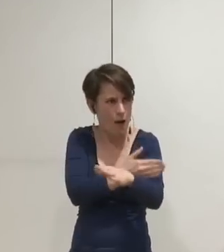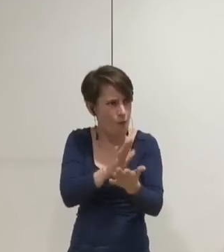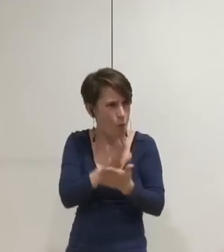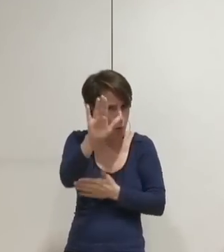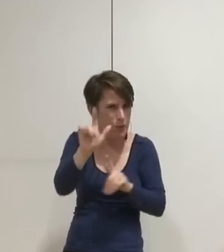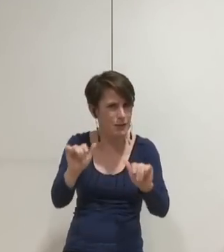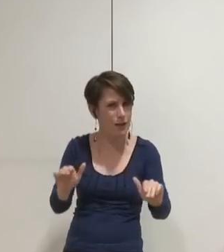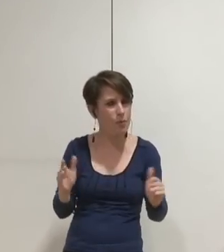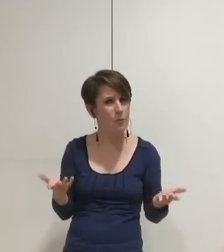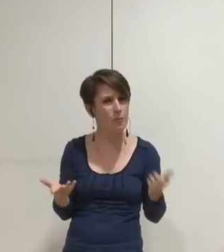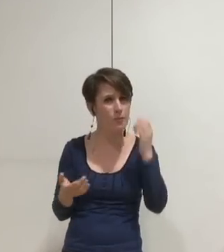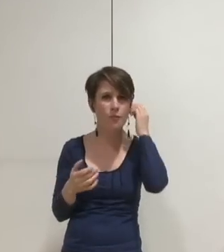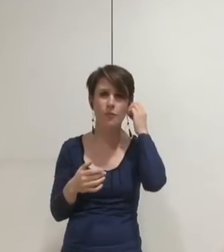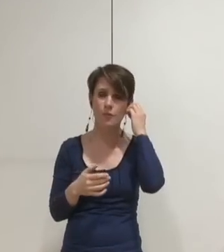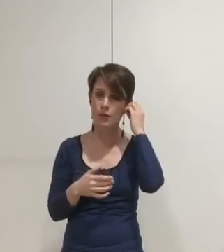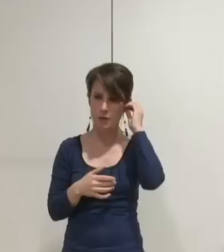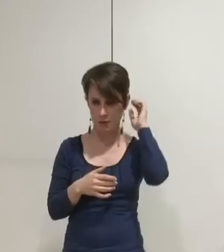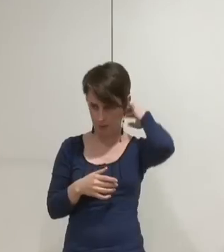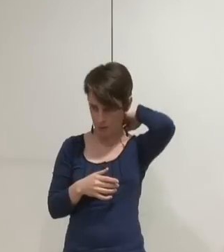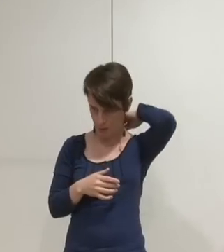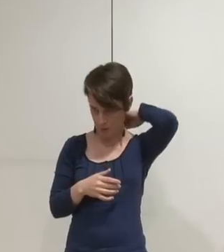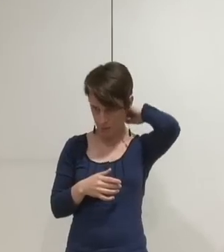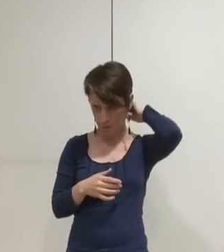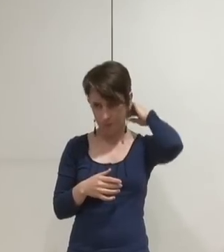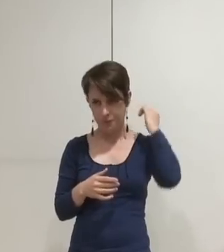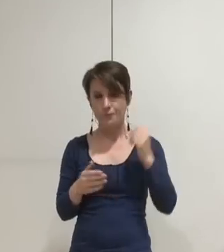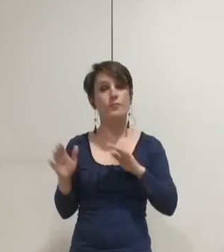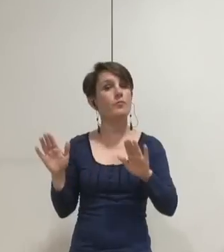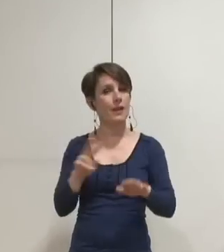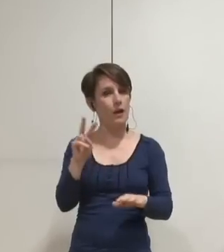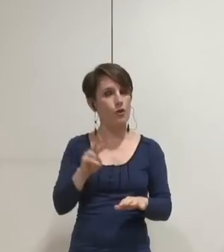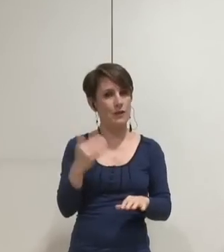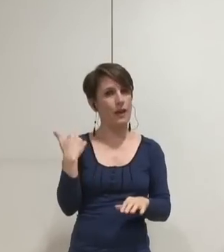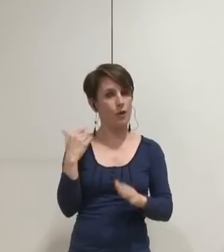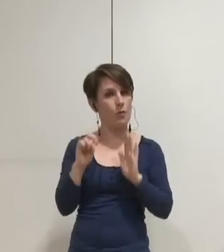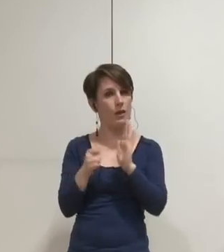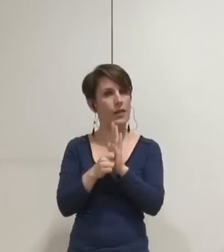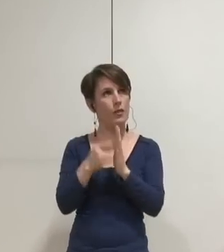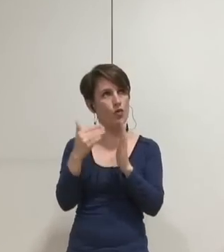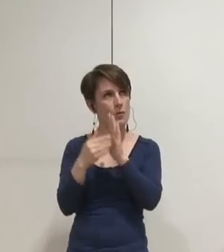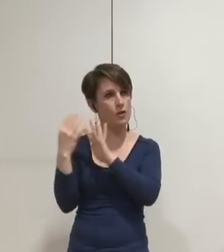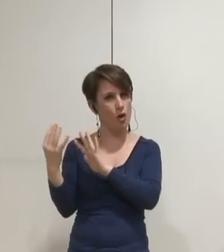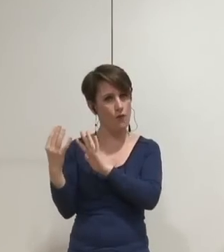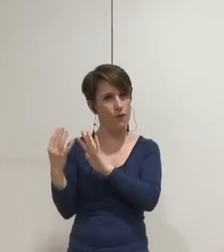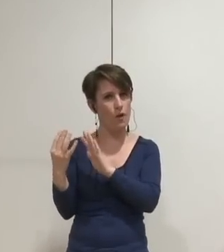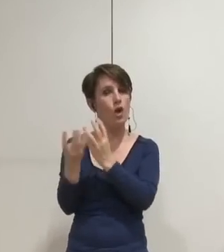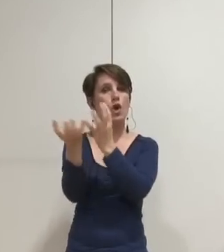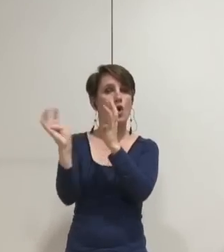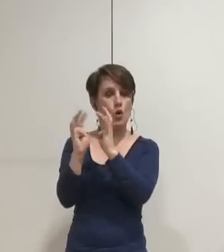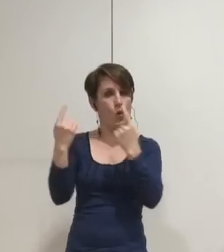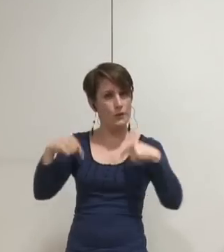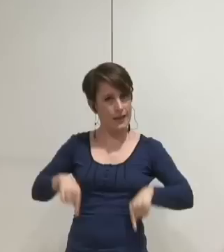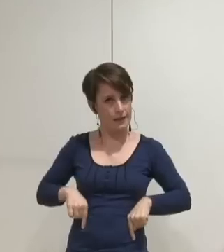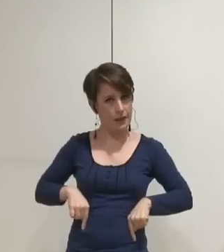effectivement après l'arrêté du Conseil d'État de 2009 a été il fallait